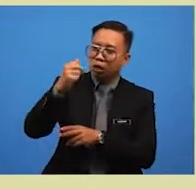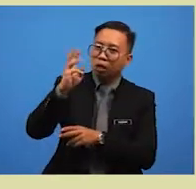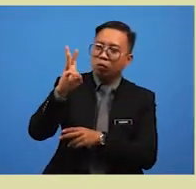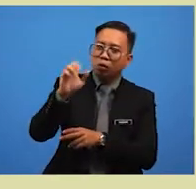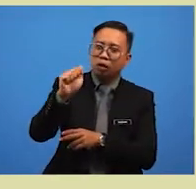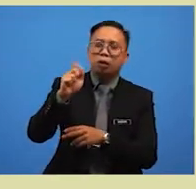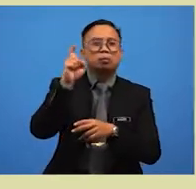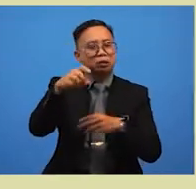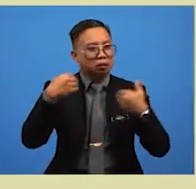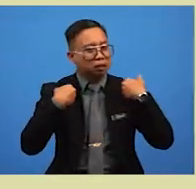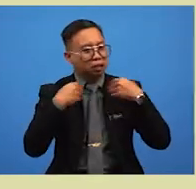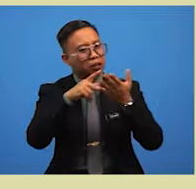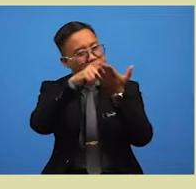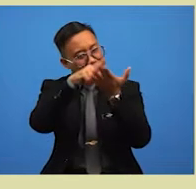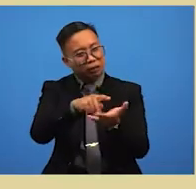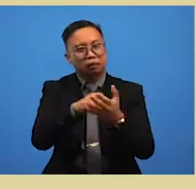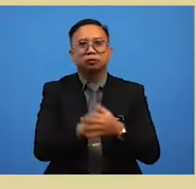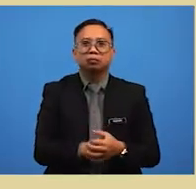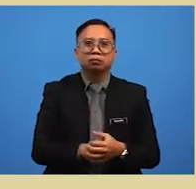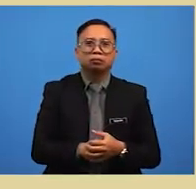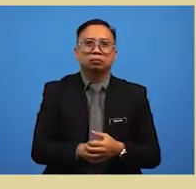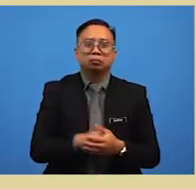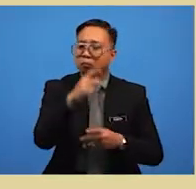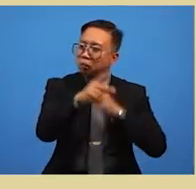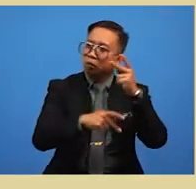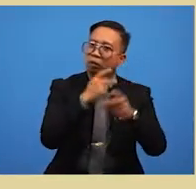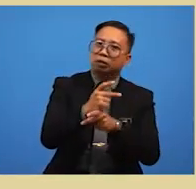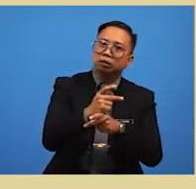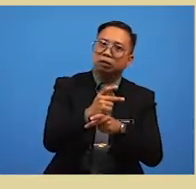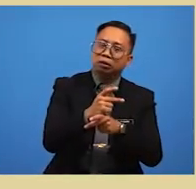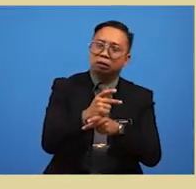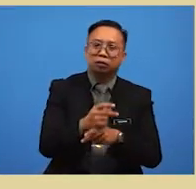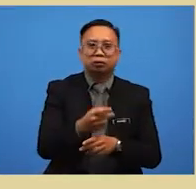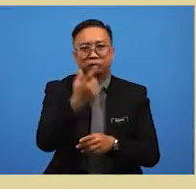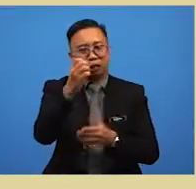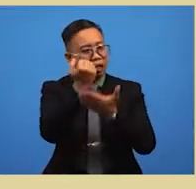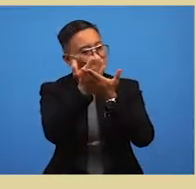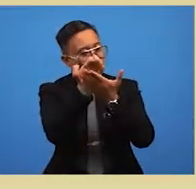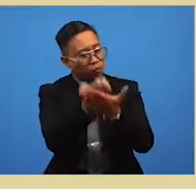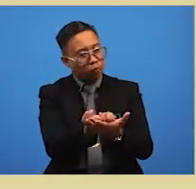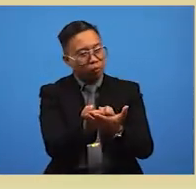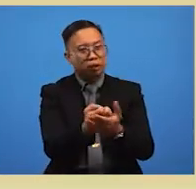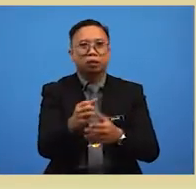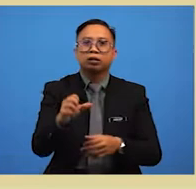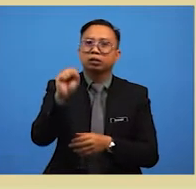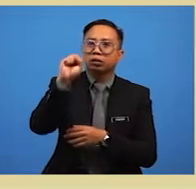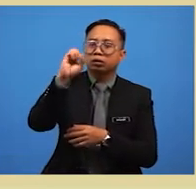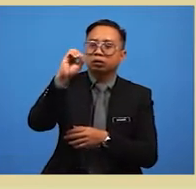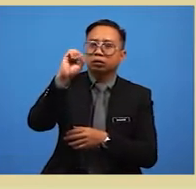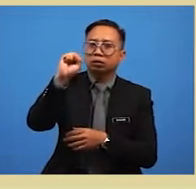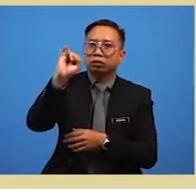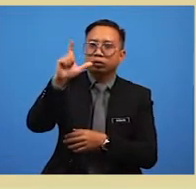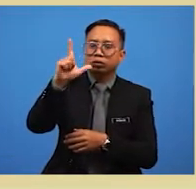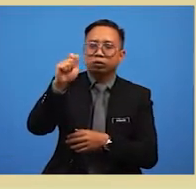ada kesannya. Kesan proses luluh hawa membawa kepentingan ekonomi dan sosial kepada